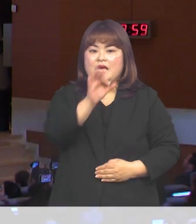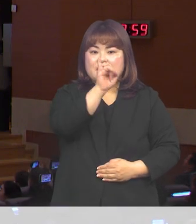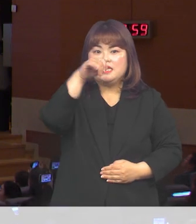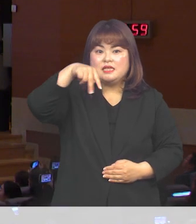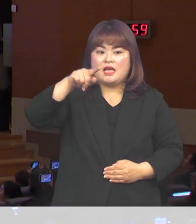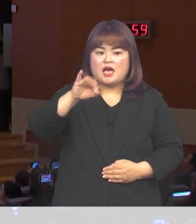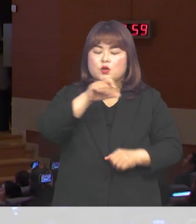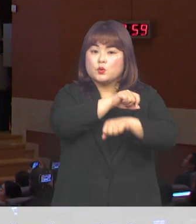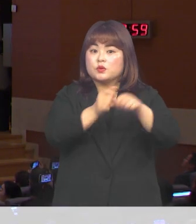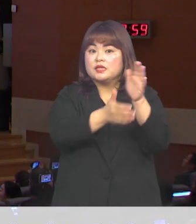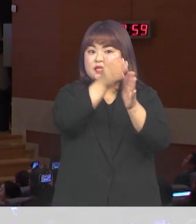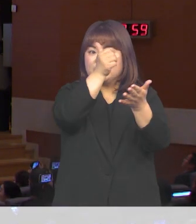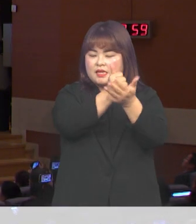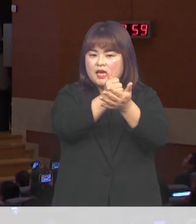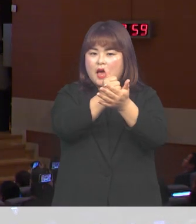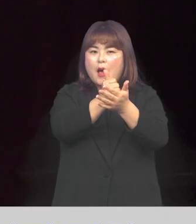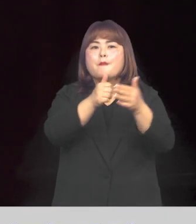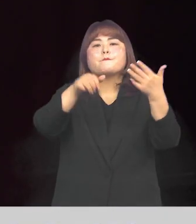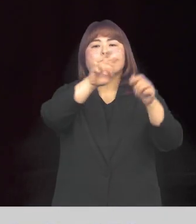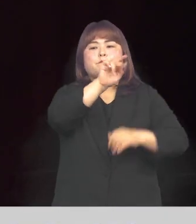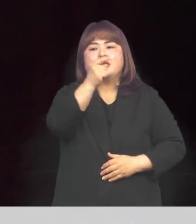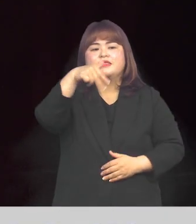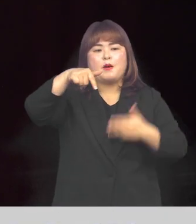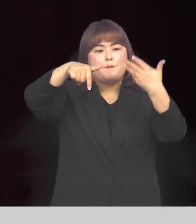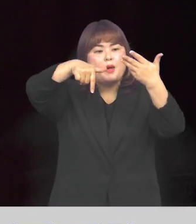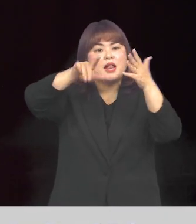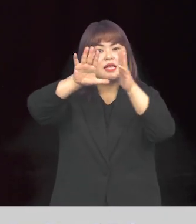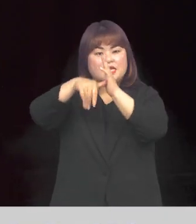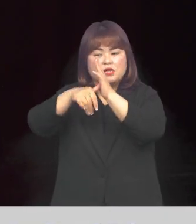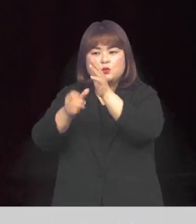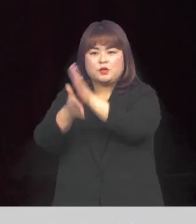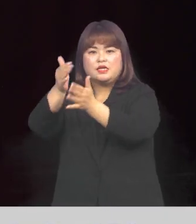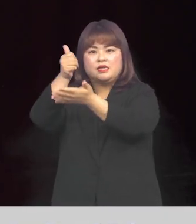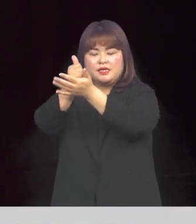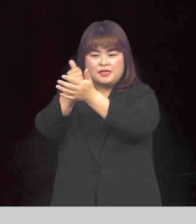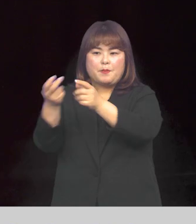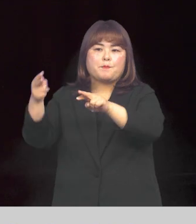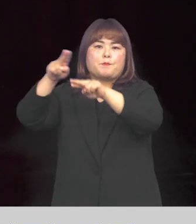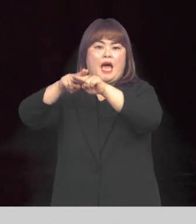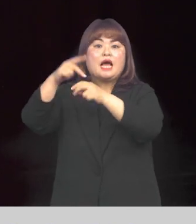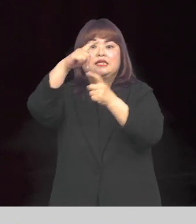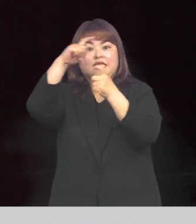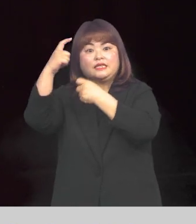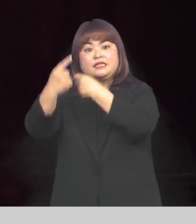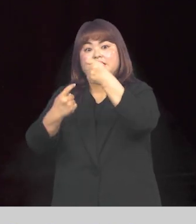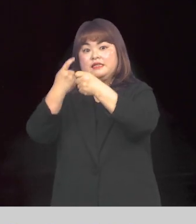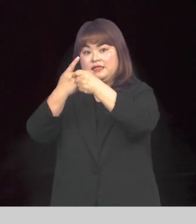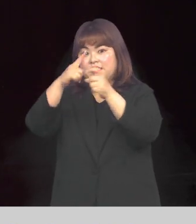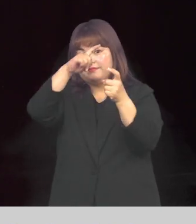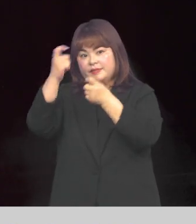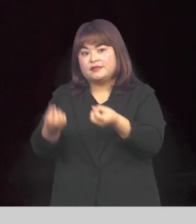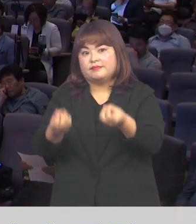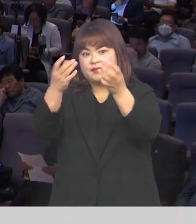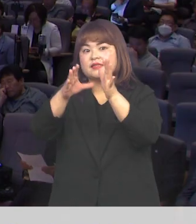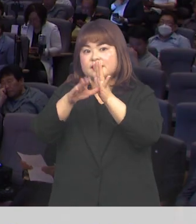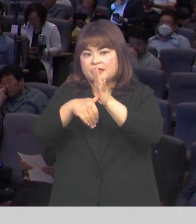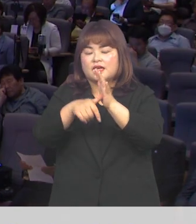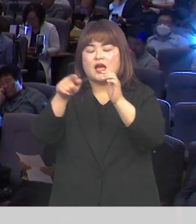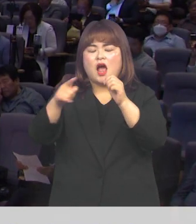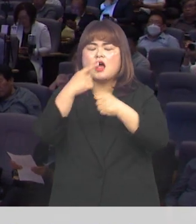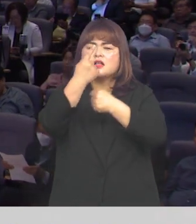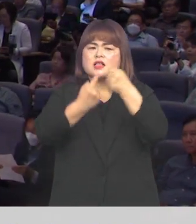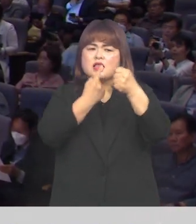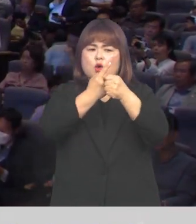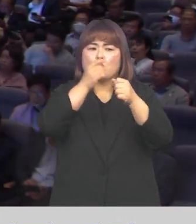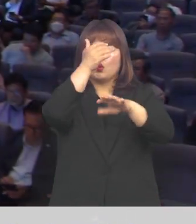이상일 용인특례시장이 민선 8기 1주년과 용인특례시장 취임 1주년을 맞아 26일 시청 A솔에서 지난